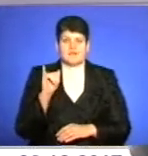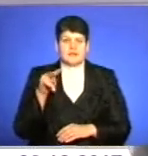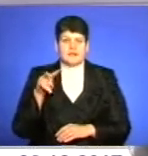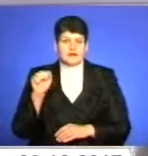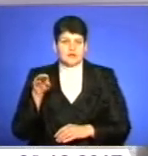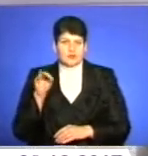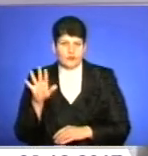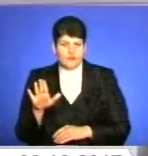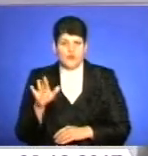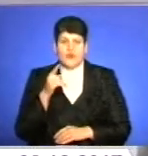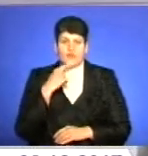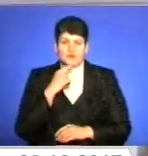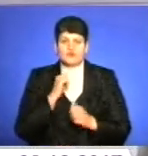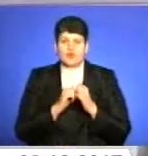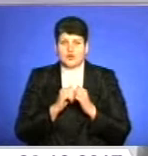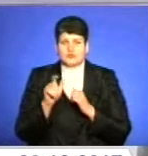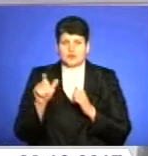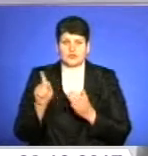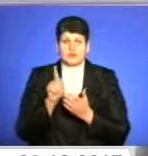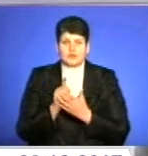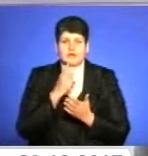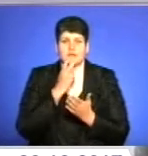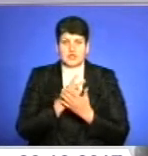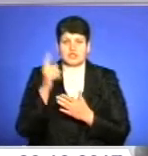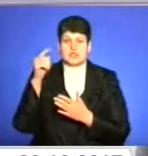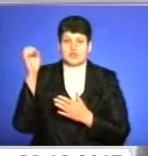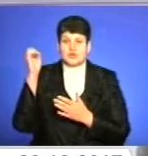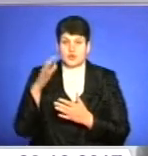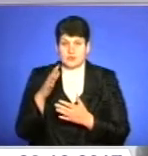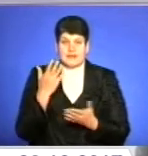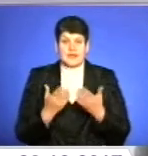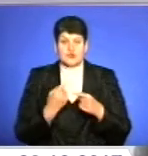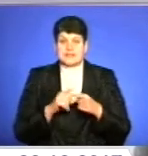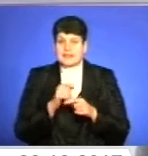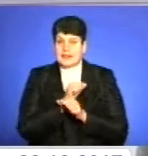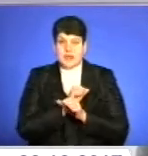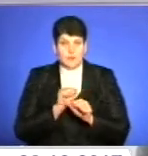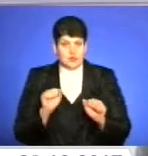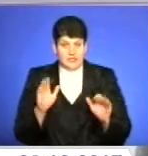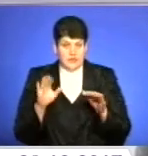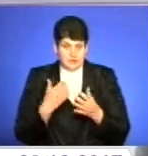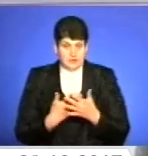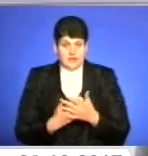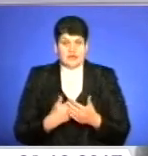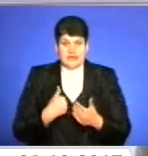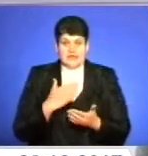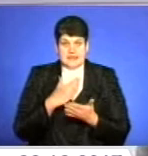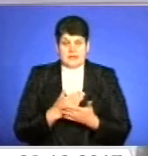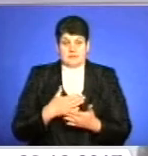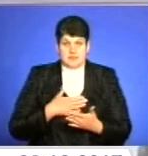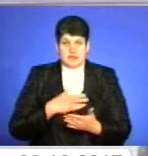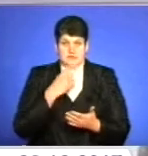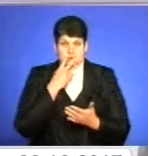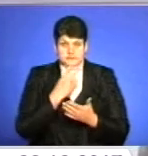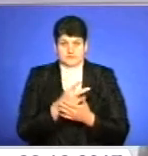говорив, що кожна людина повинна бачити сонце. Якщо це неможливо, то для того є ми, зрячі. От